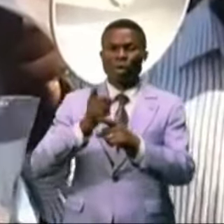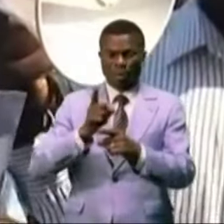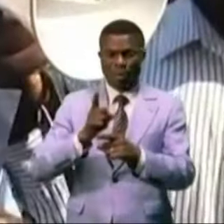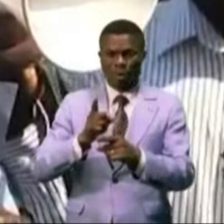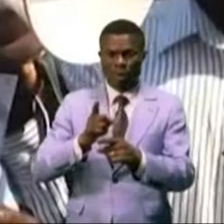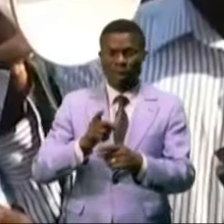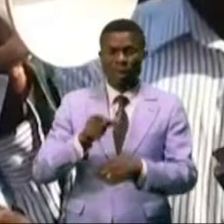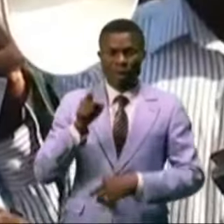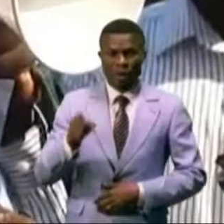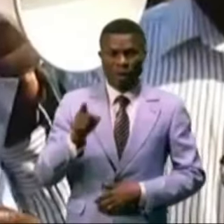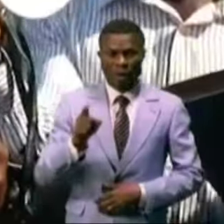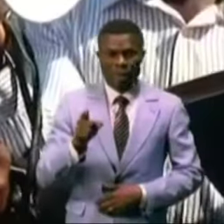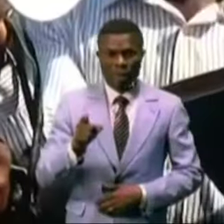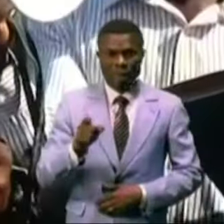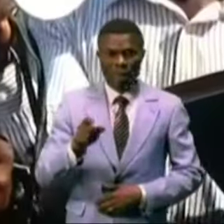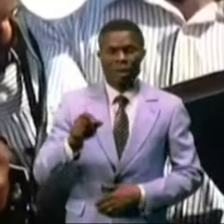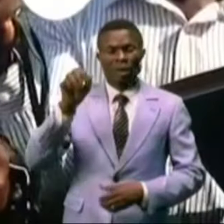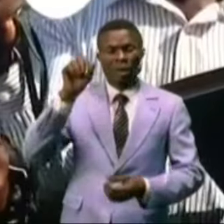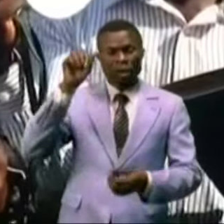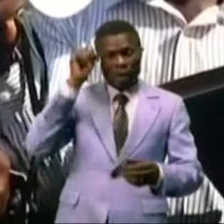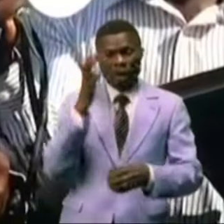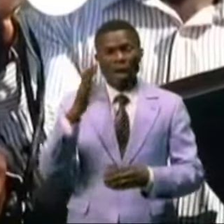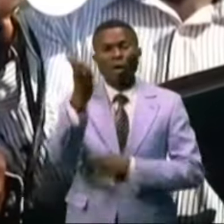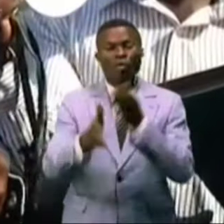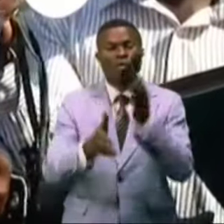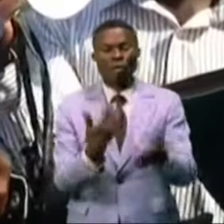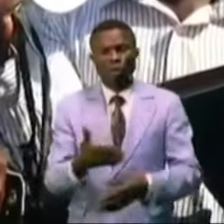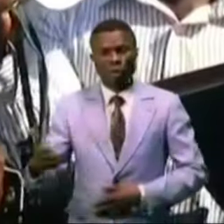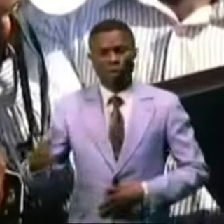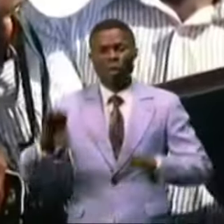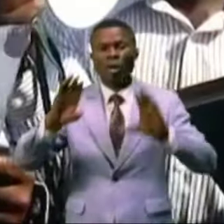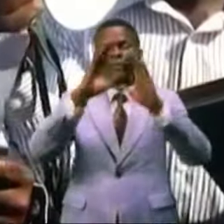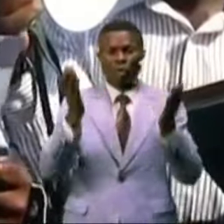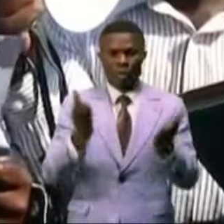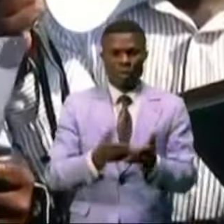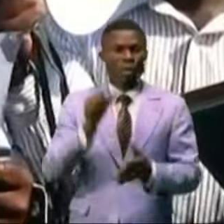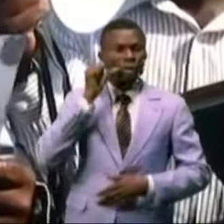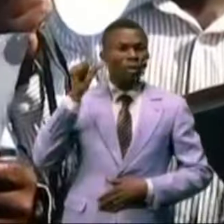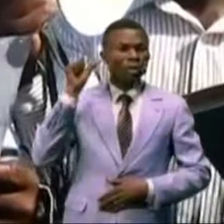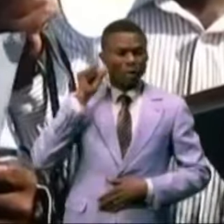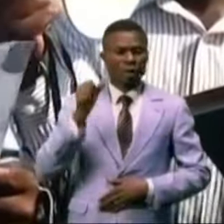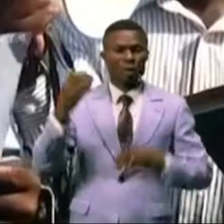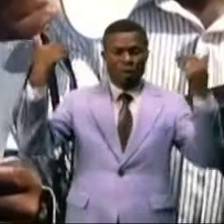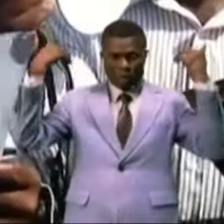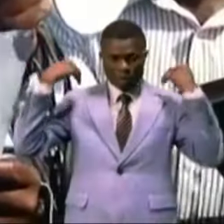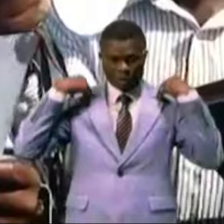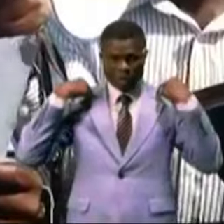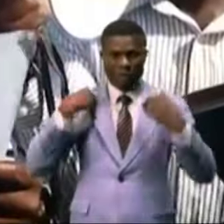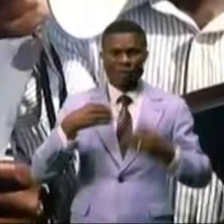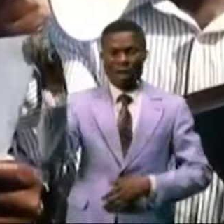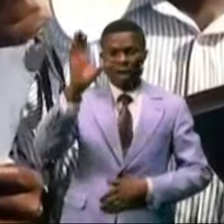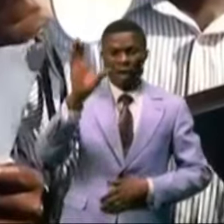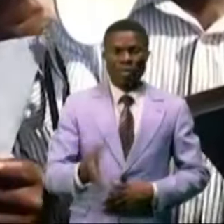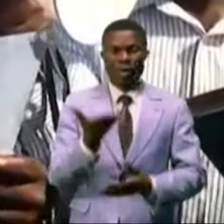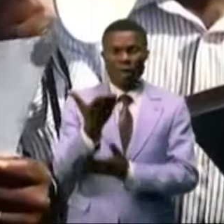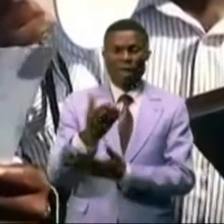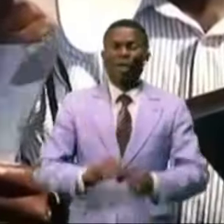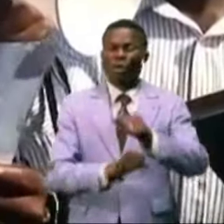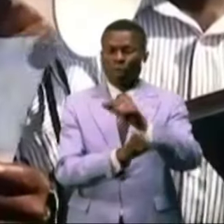pu faire quelque chose pour la communauté hier, la chefferie de Bakongolo sollicite votre